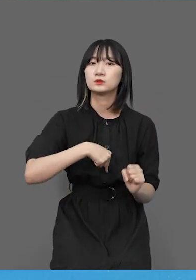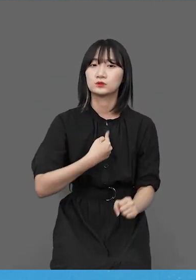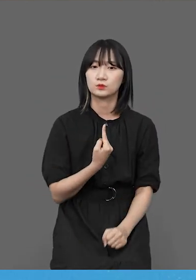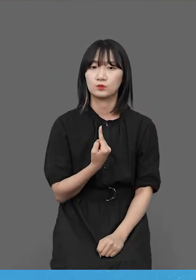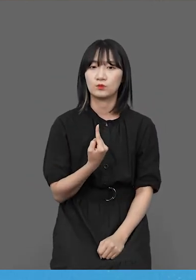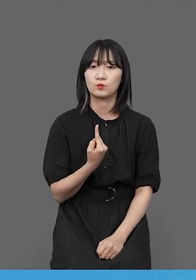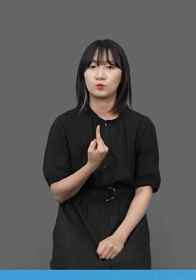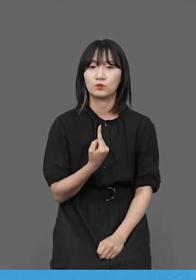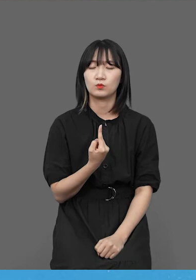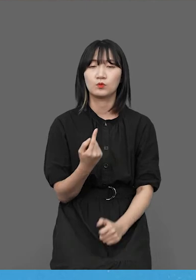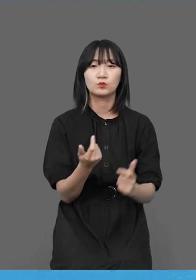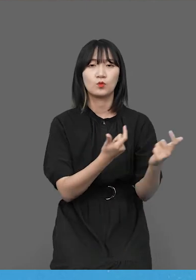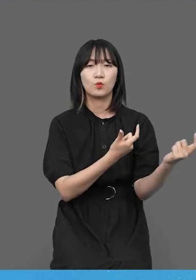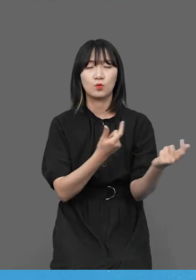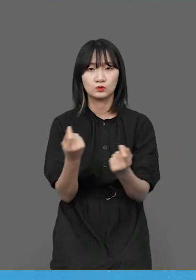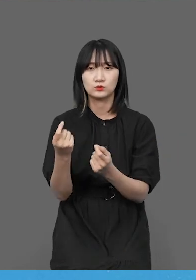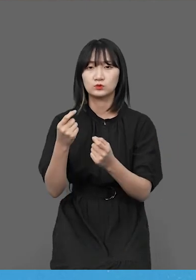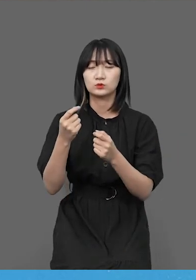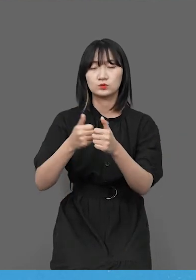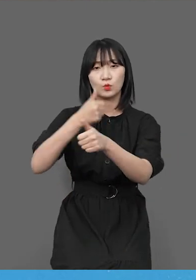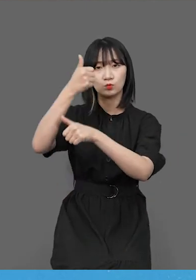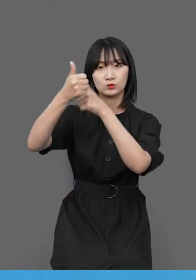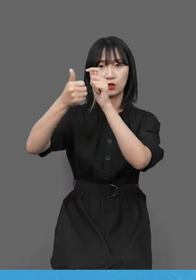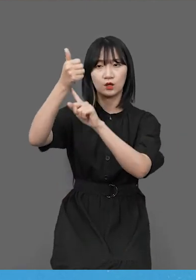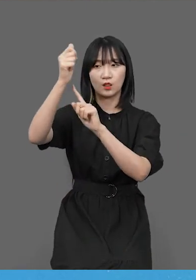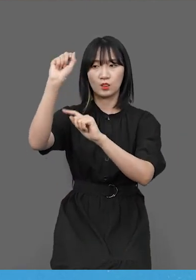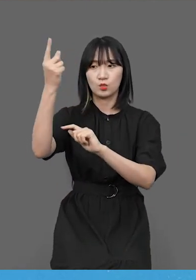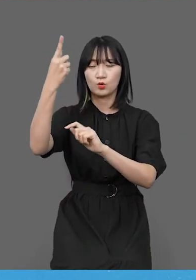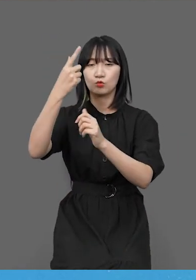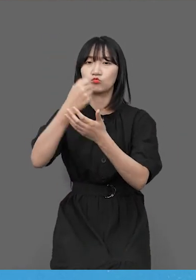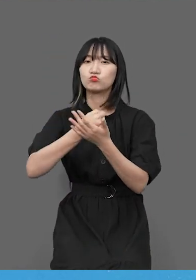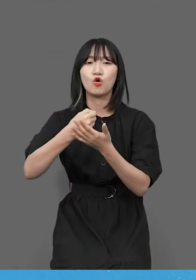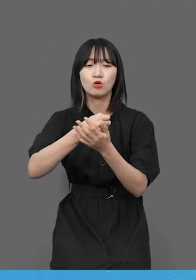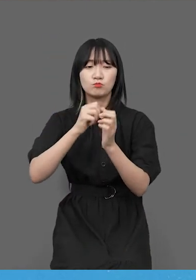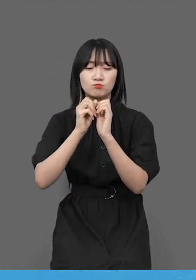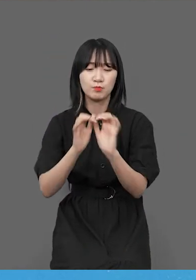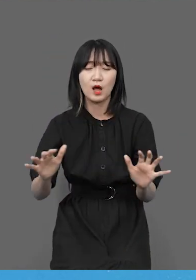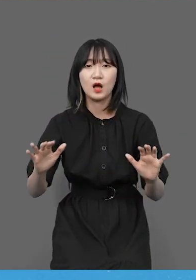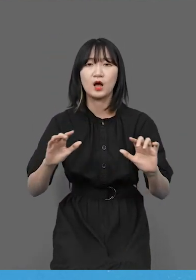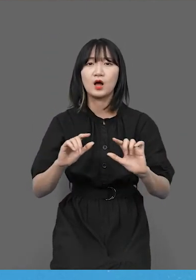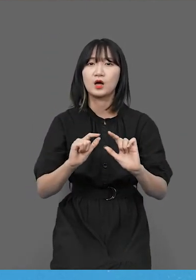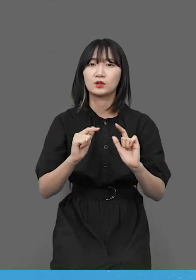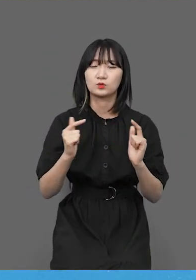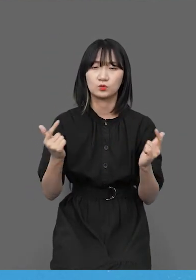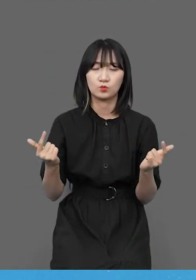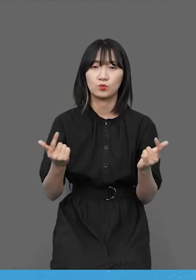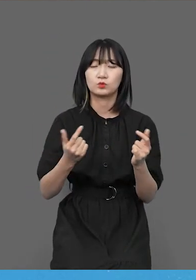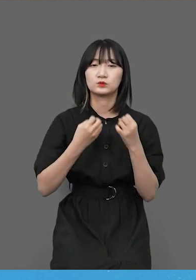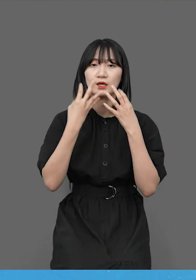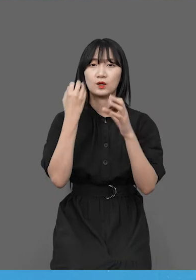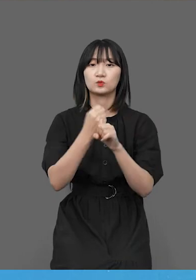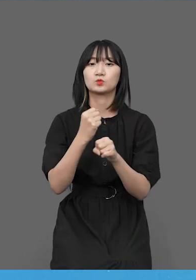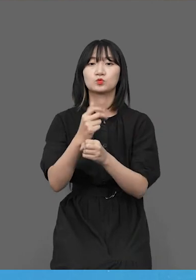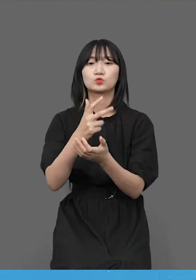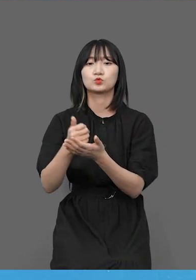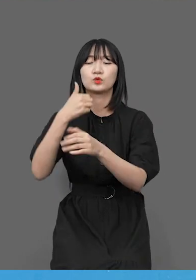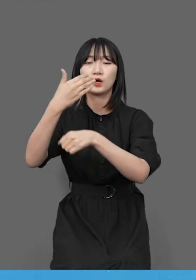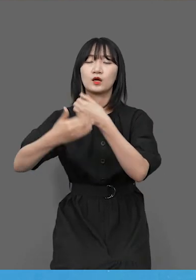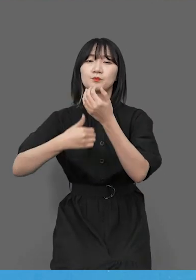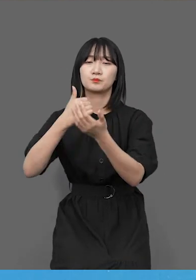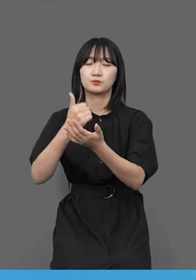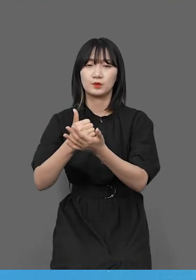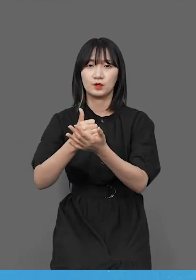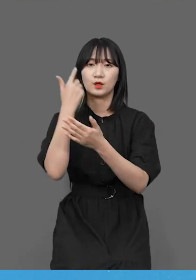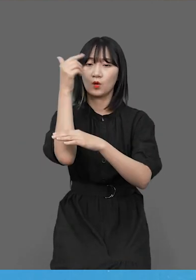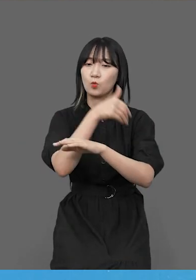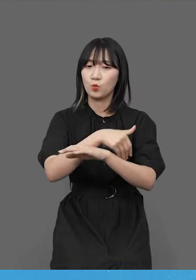스스로 어떤 공통 조상으로부터 우연히 나온 존재들이 아니라 창조주 하나님의 설계자